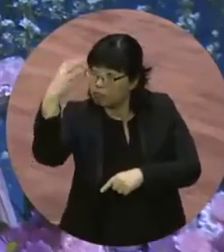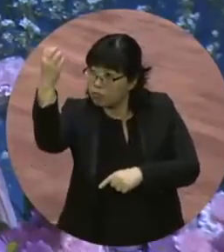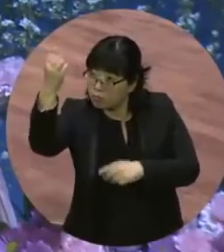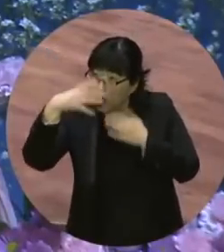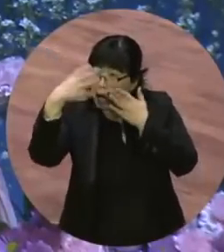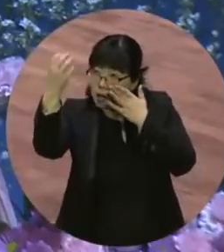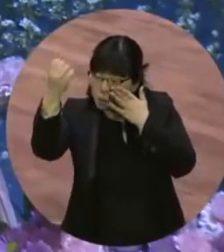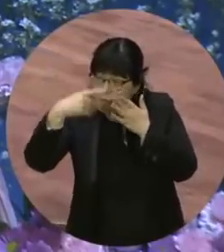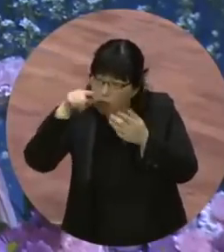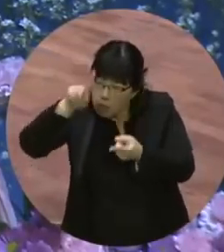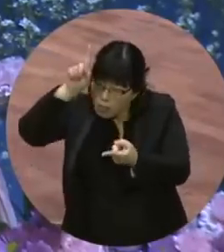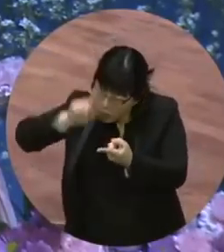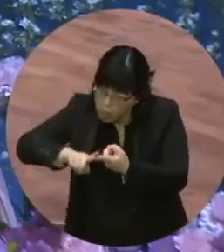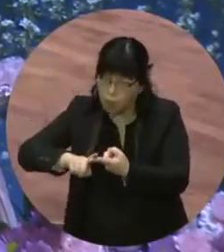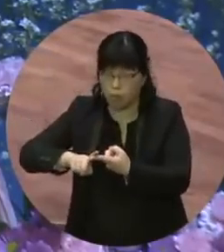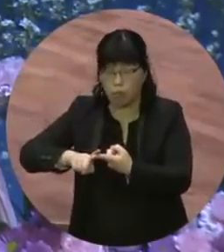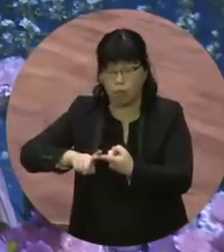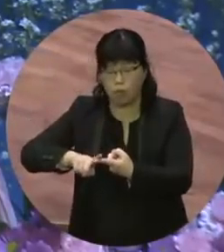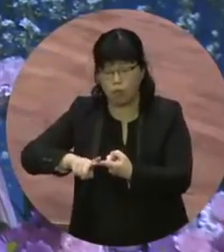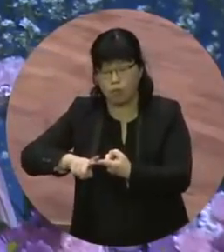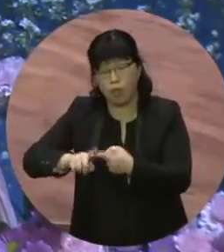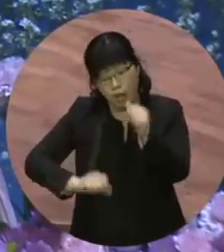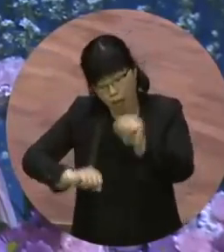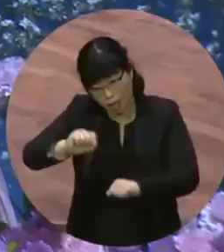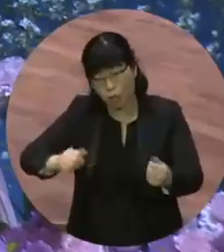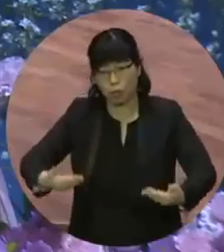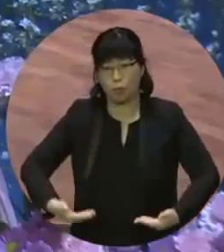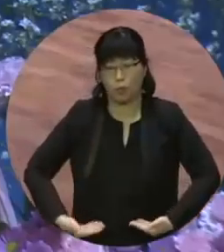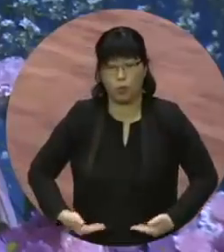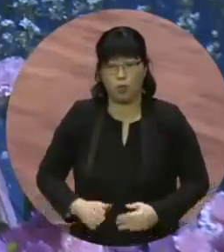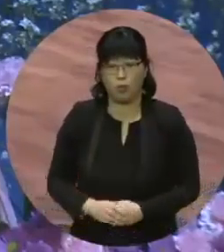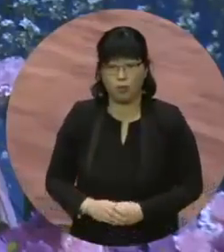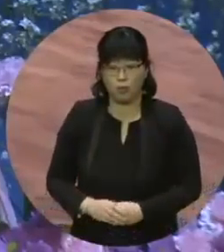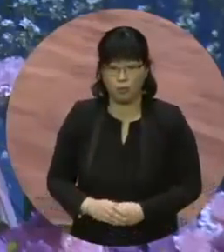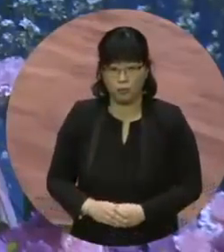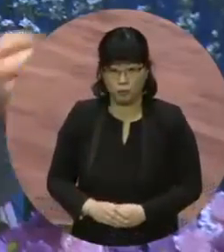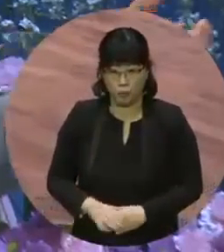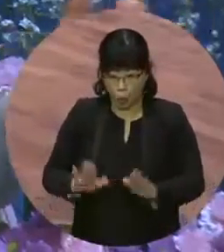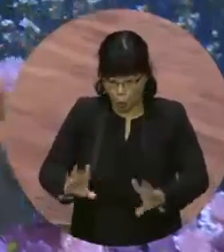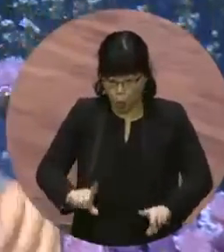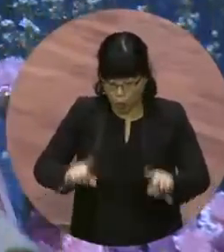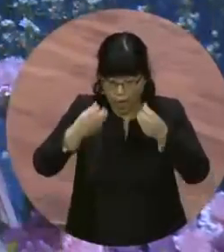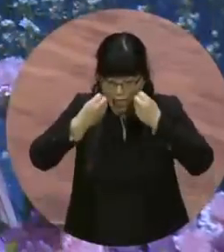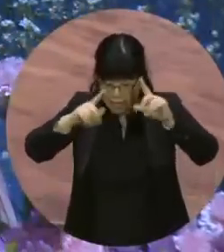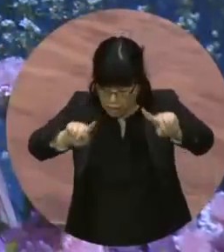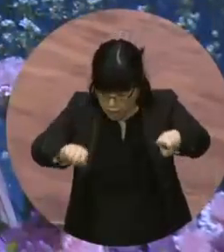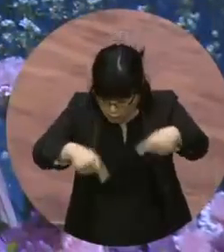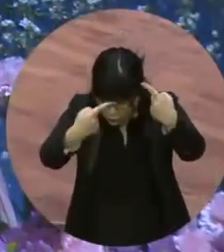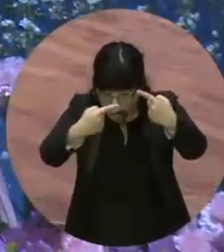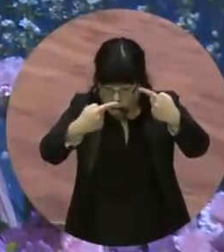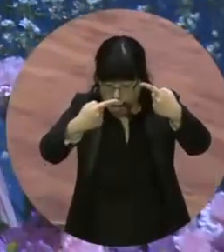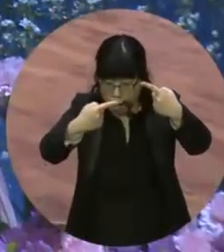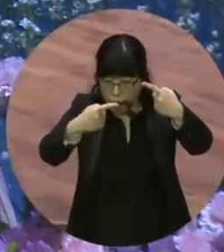응답돼요. 여러분 뜻은 응답 안 돼요. 하나님의 뜻, 아브라함 상관없이 하나님 뜻을 이루어 간다니까요.